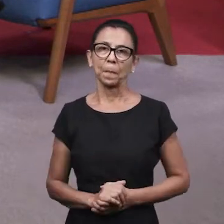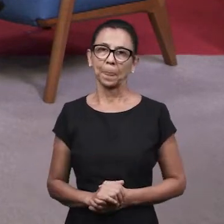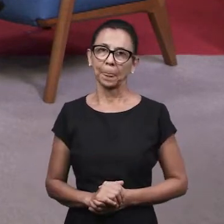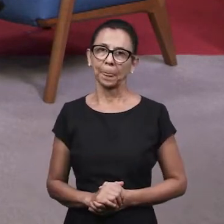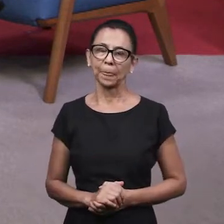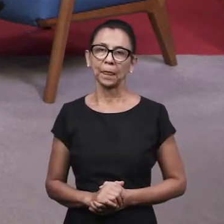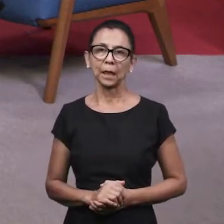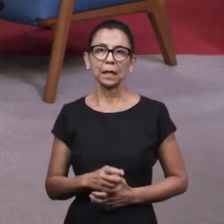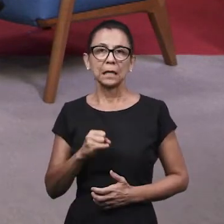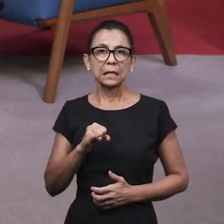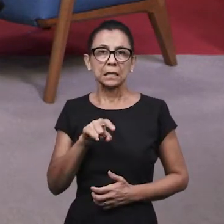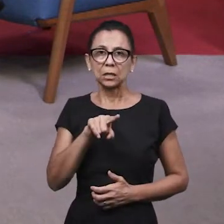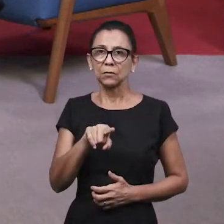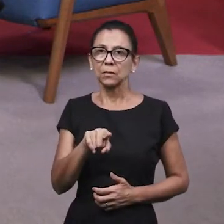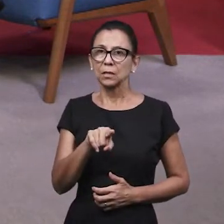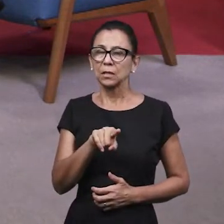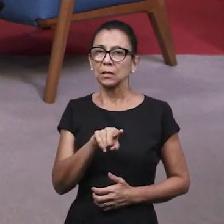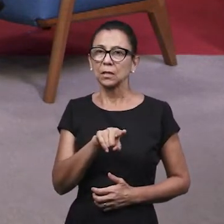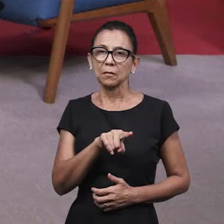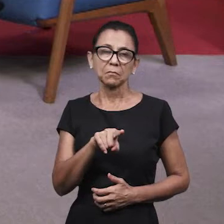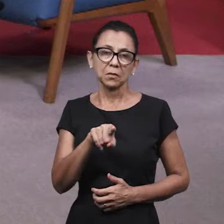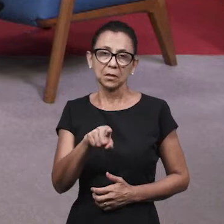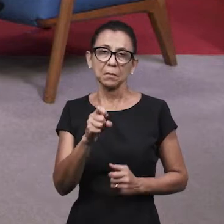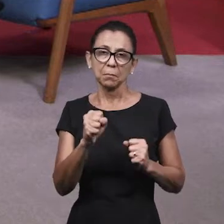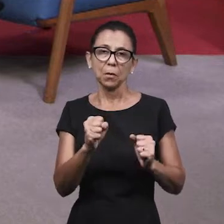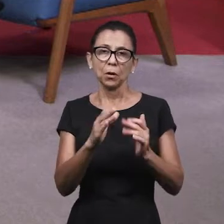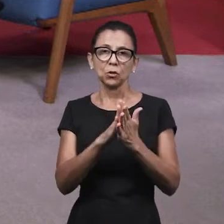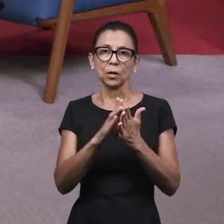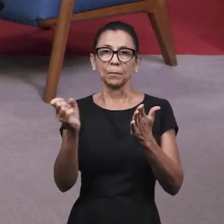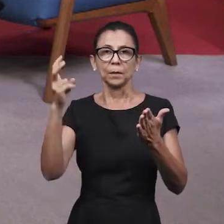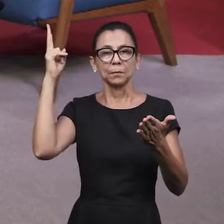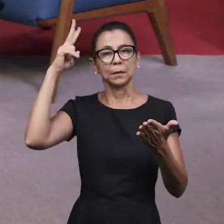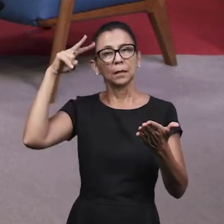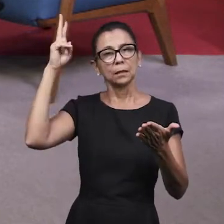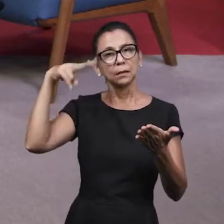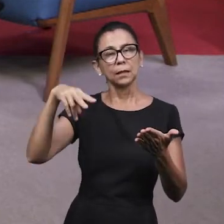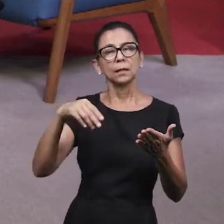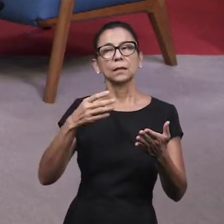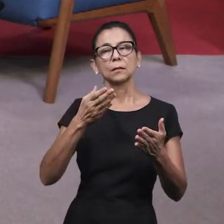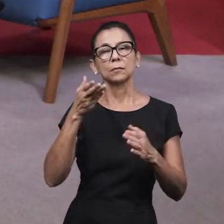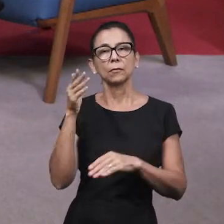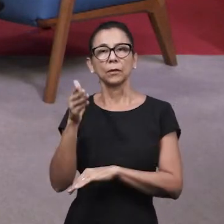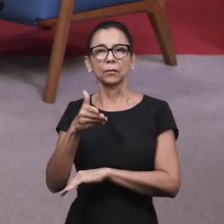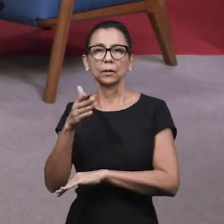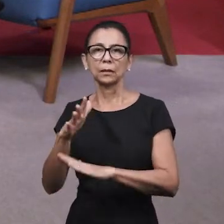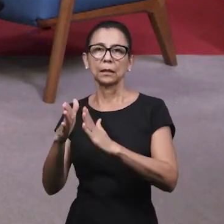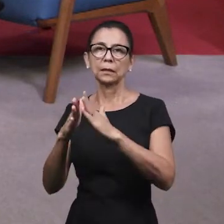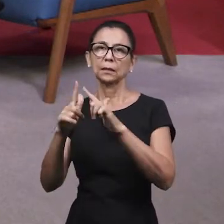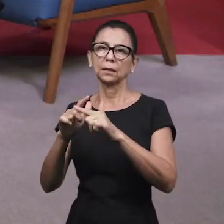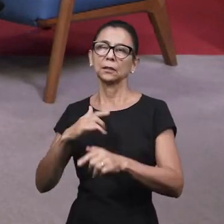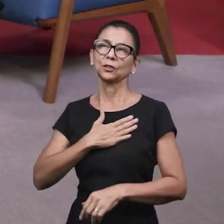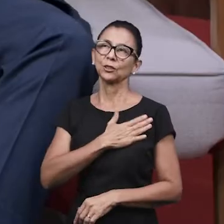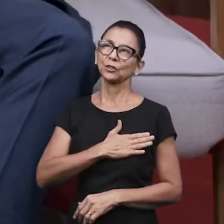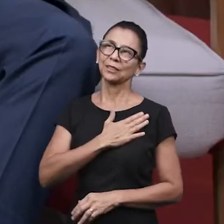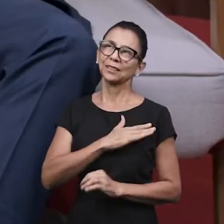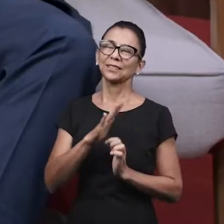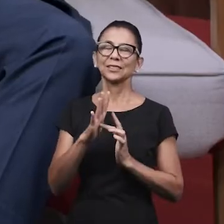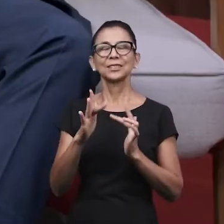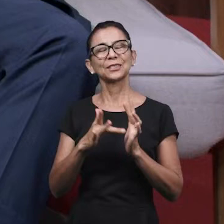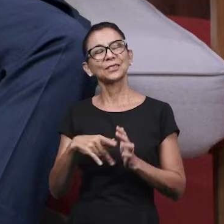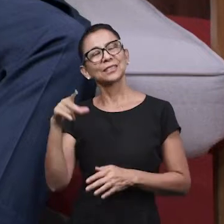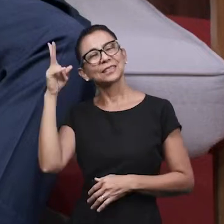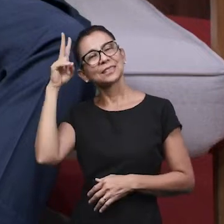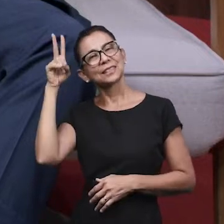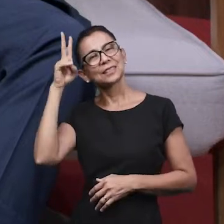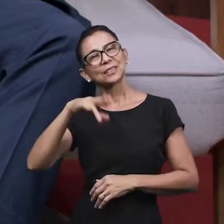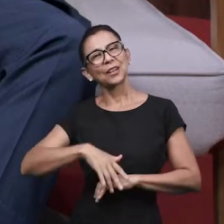pas d'évangile. On peut voir la Bible, on peut voir le temple, on peut parler de Dieu, aimer Jésus, l'histoire, mais cela n'a